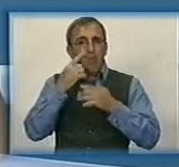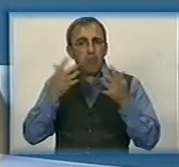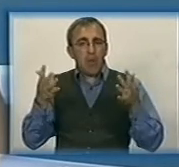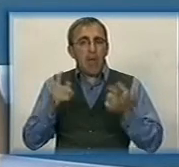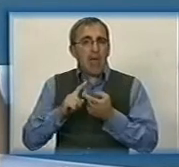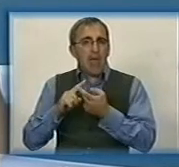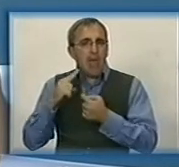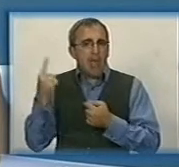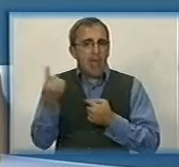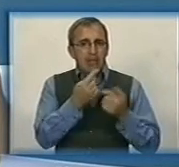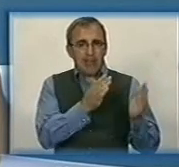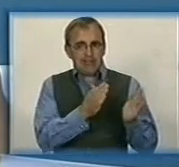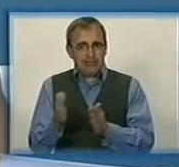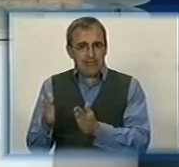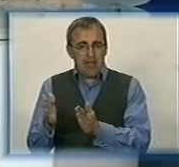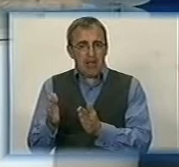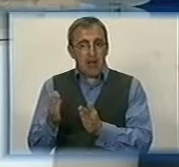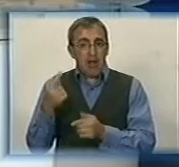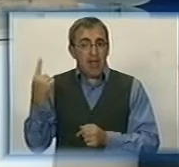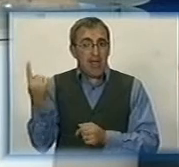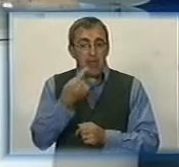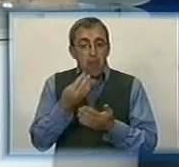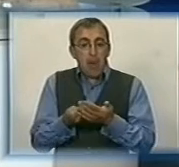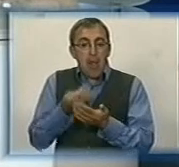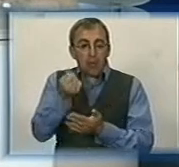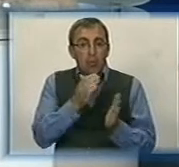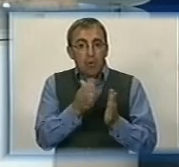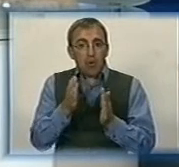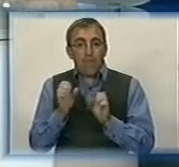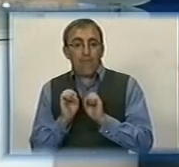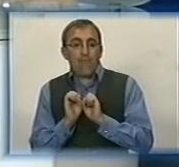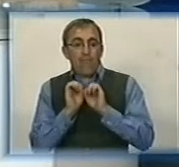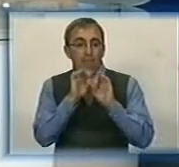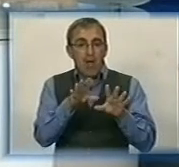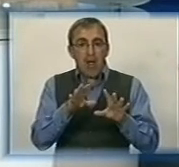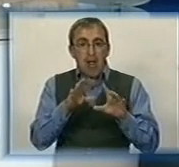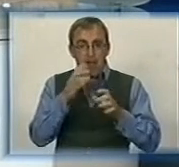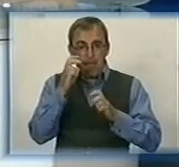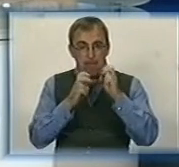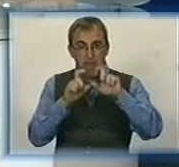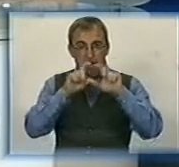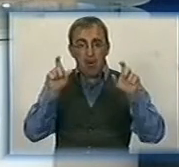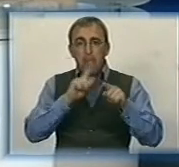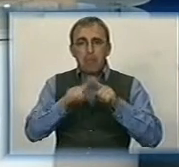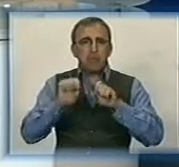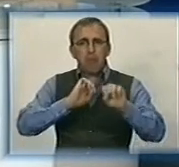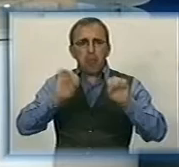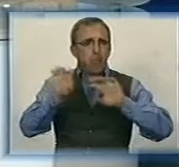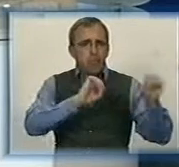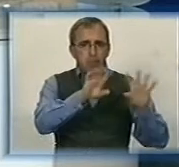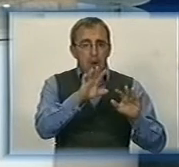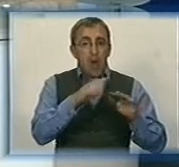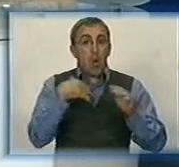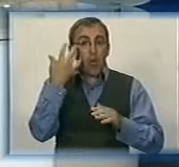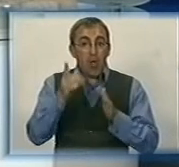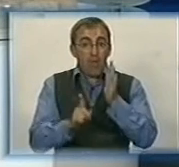единой системе, соответственно, единая платежная система выгружает данные предприятиями, и оно быстро разносится по базам. Когда в городе,